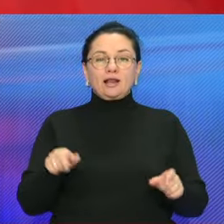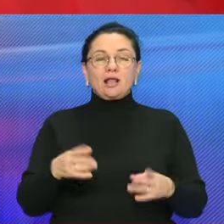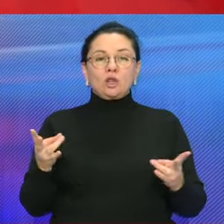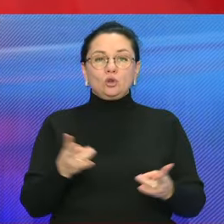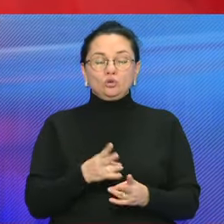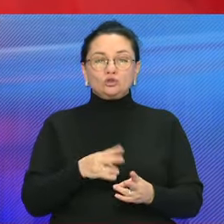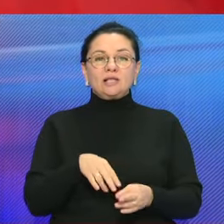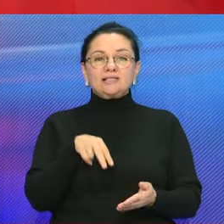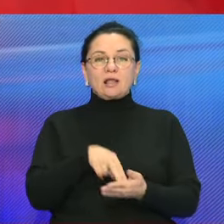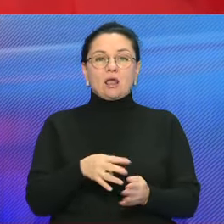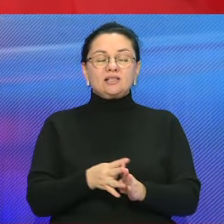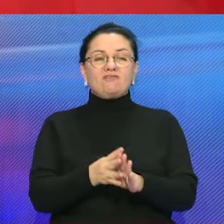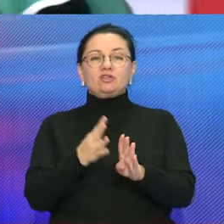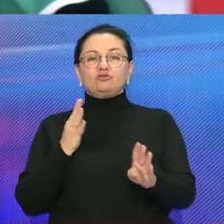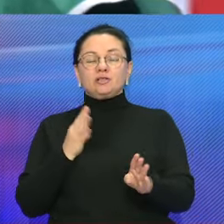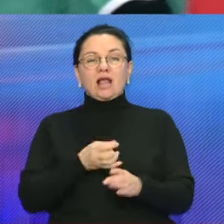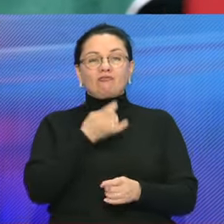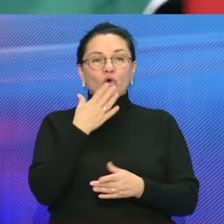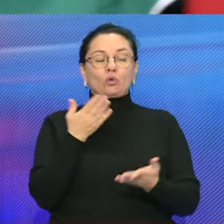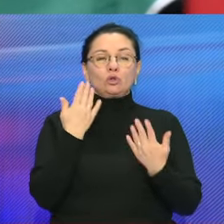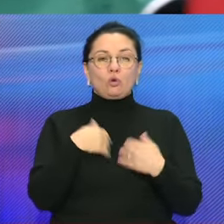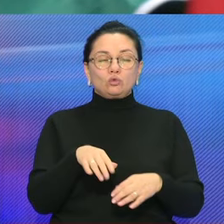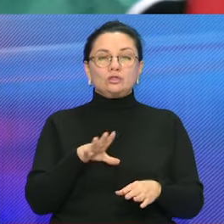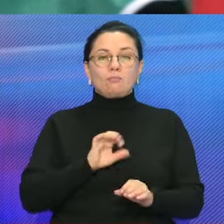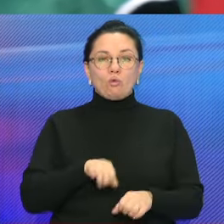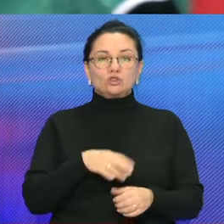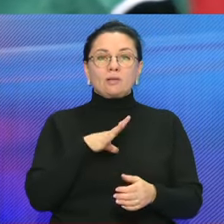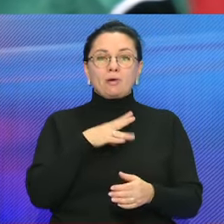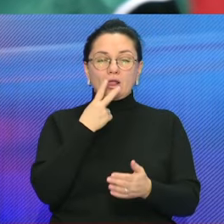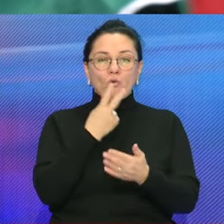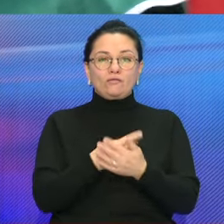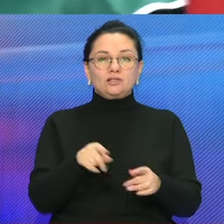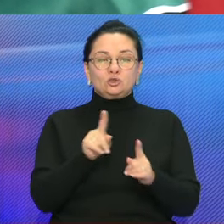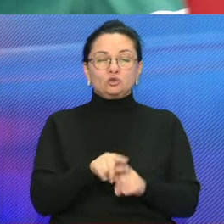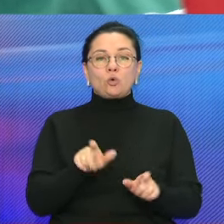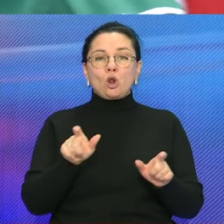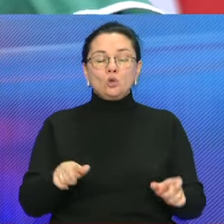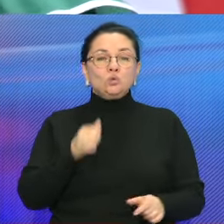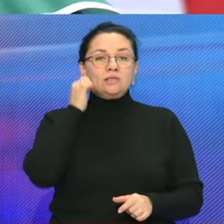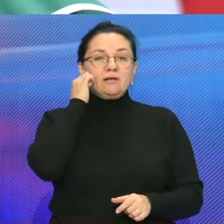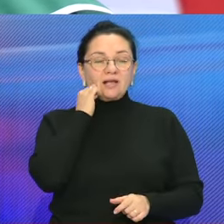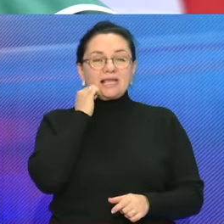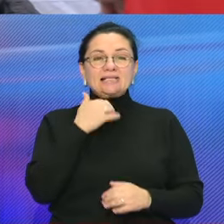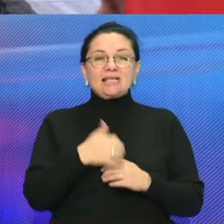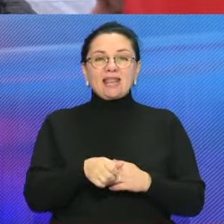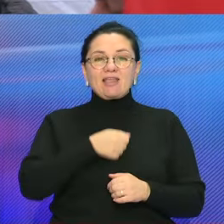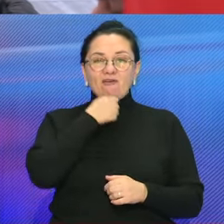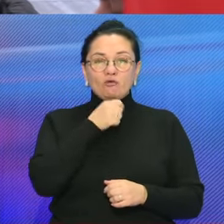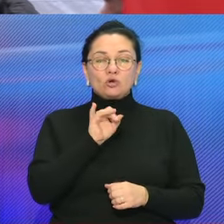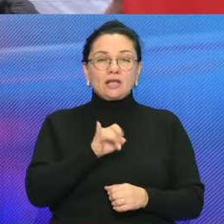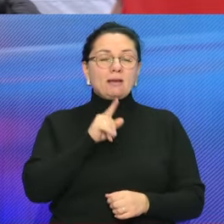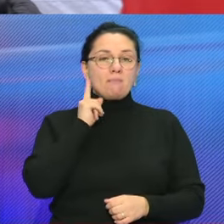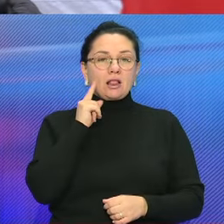стаяць у чэргах. Так, у Гродні сёння на пікетах можна было ўбачыць як людзей пажылога і сярэдняга ўзросту, так і